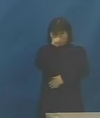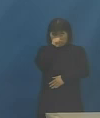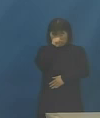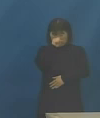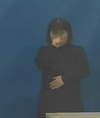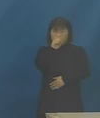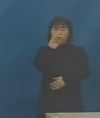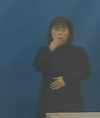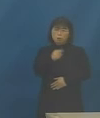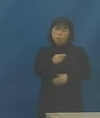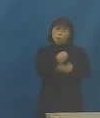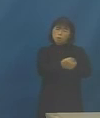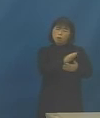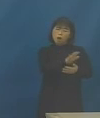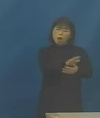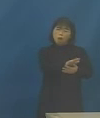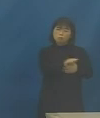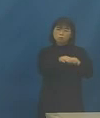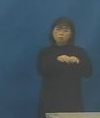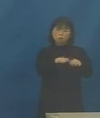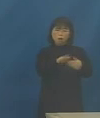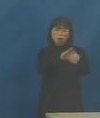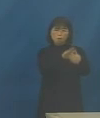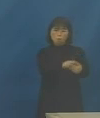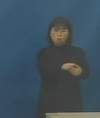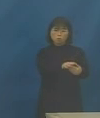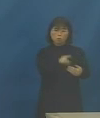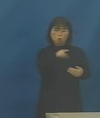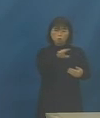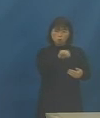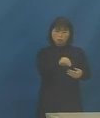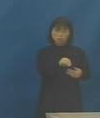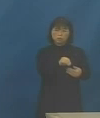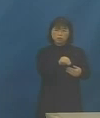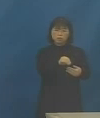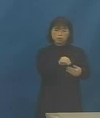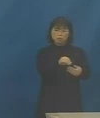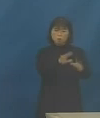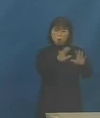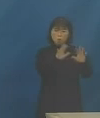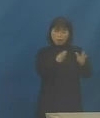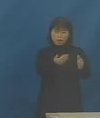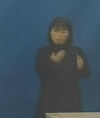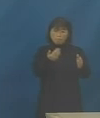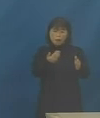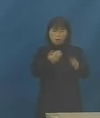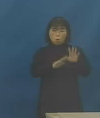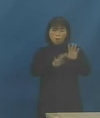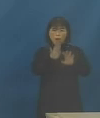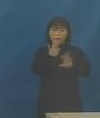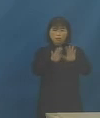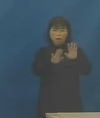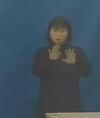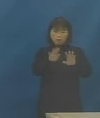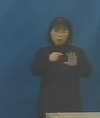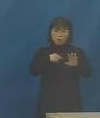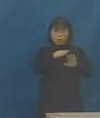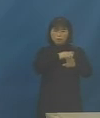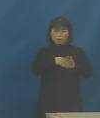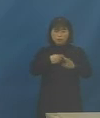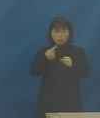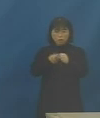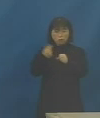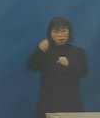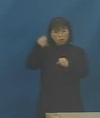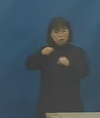残ってましてマイ防止と中点数中の適用がないその前の段階で私どもが夏にあった